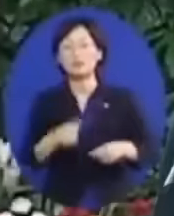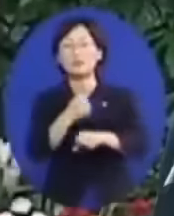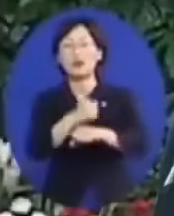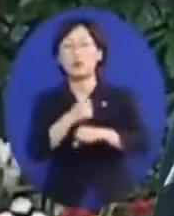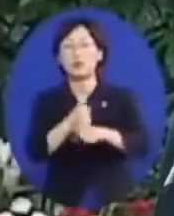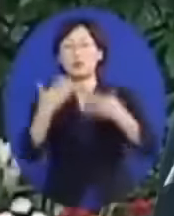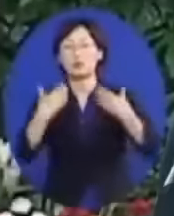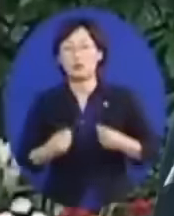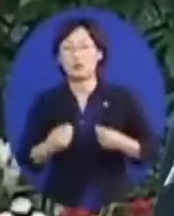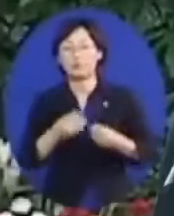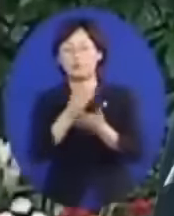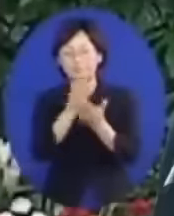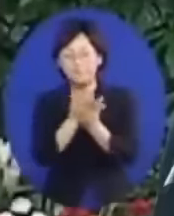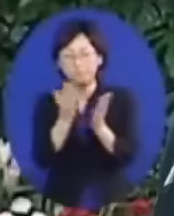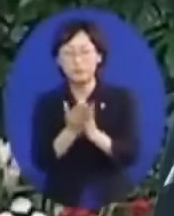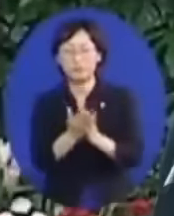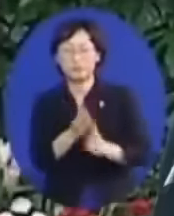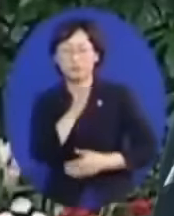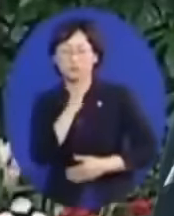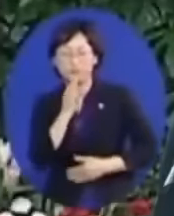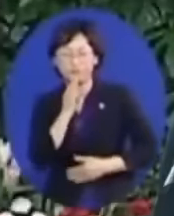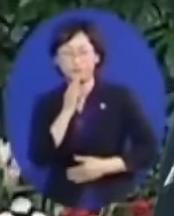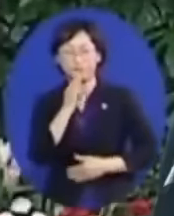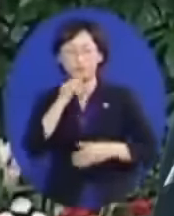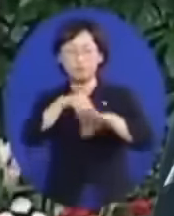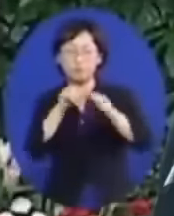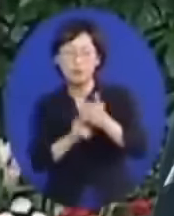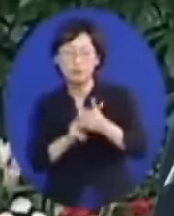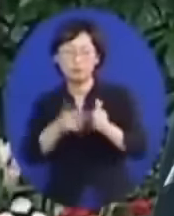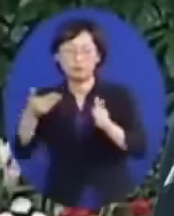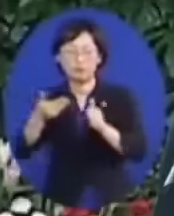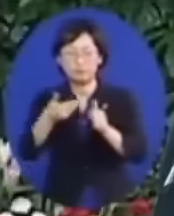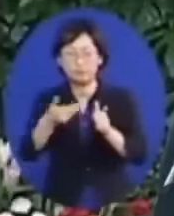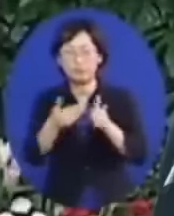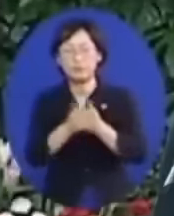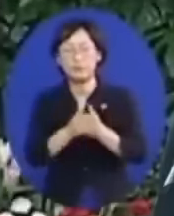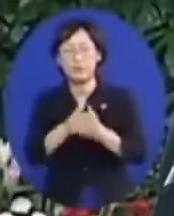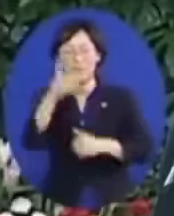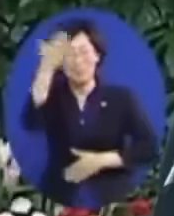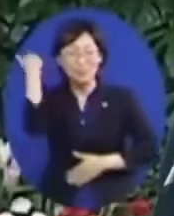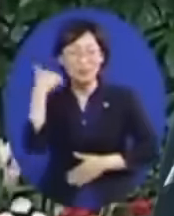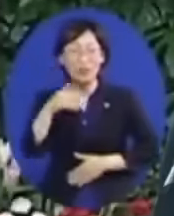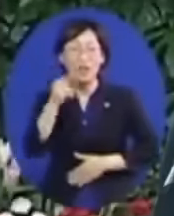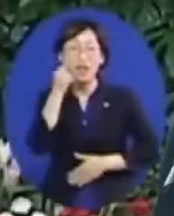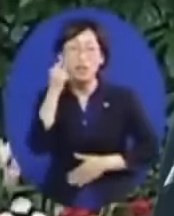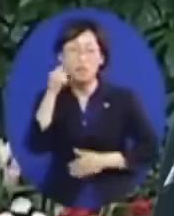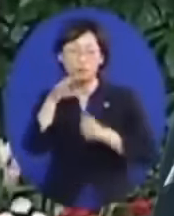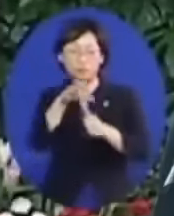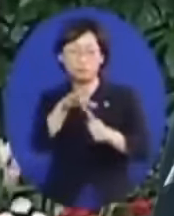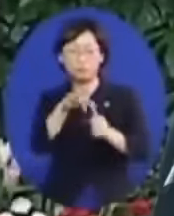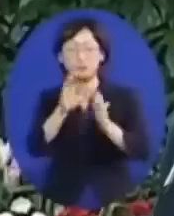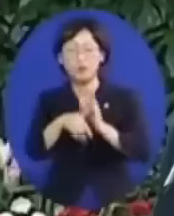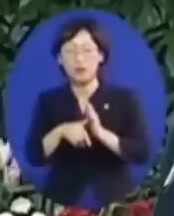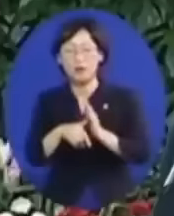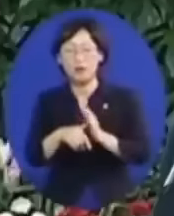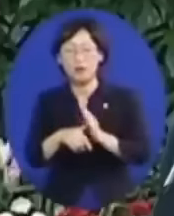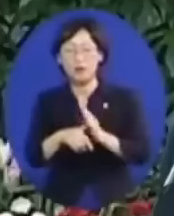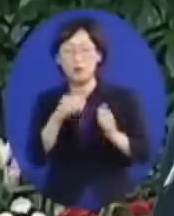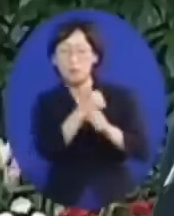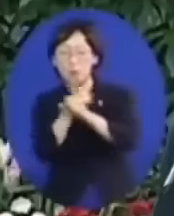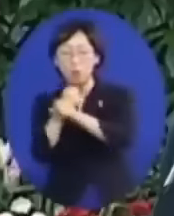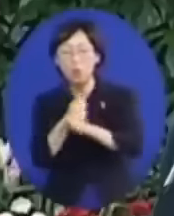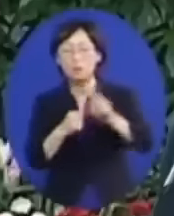절망하도록 여러 가지 부정적인 생각을 넣어줍니다. 일제시대에 포로 2만 명을 잡아다가 4, 5년 동안